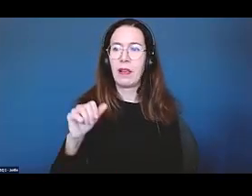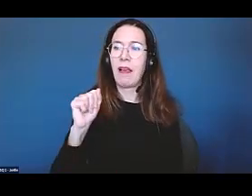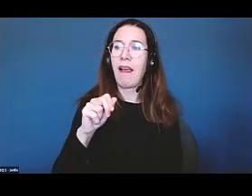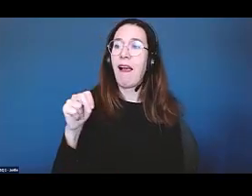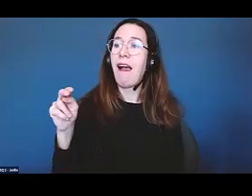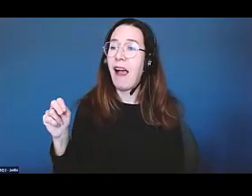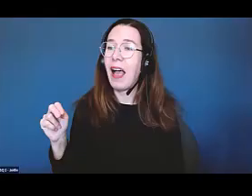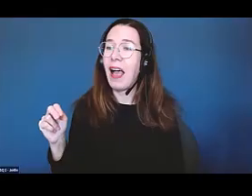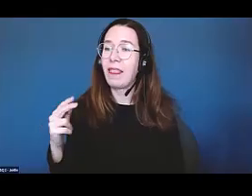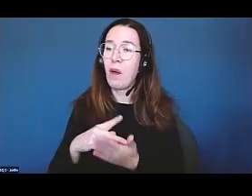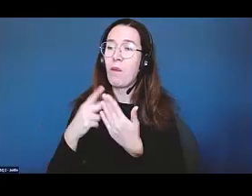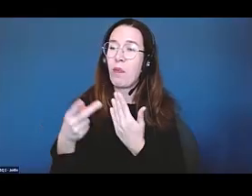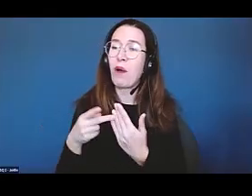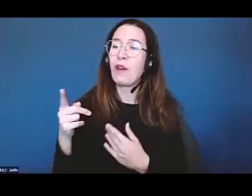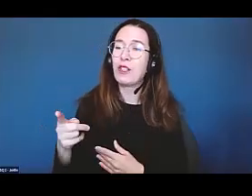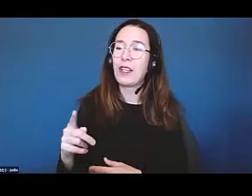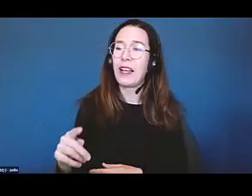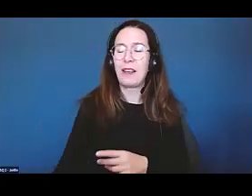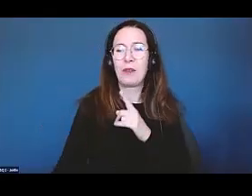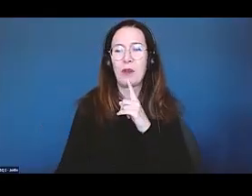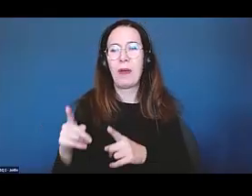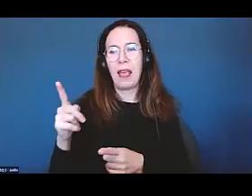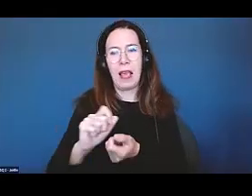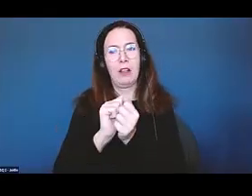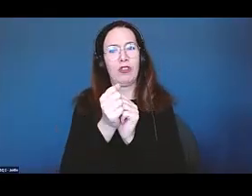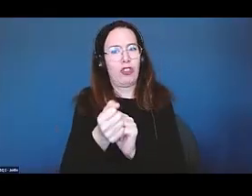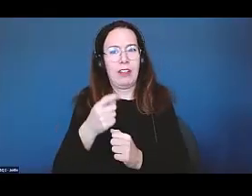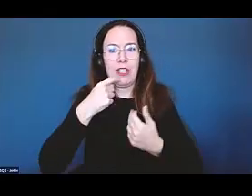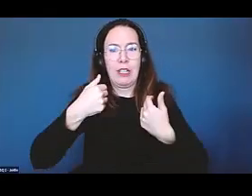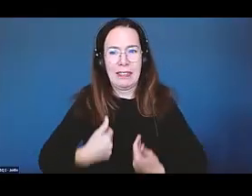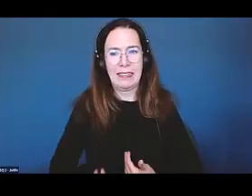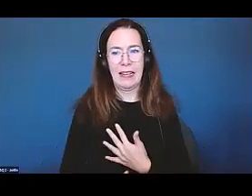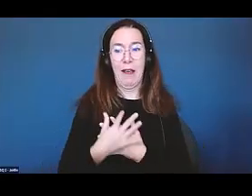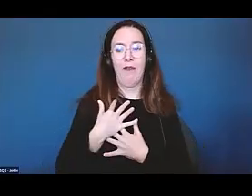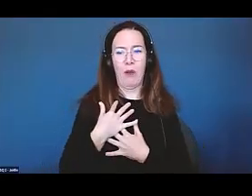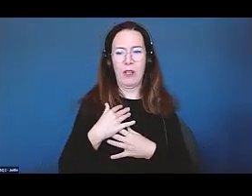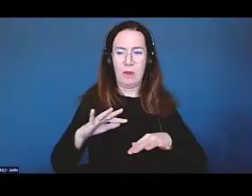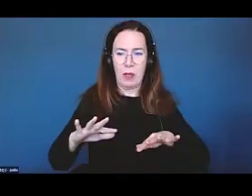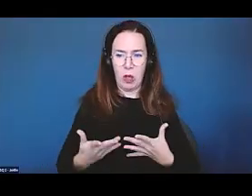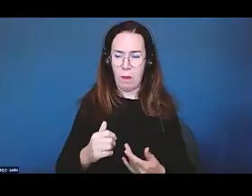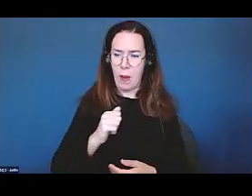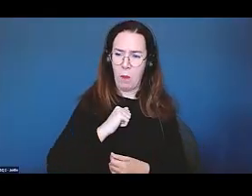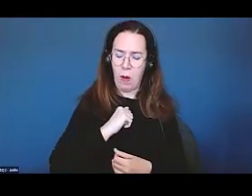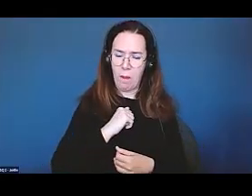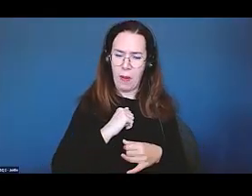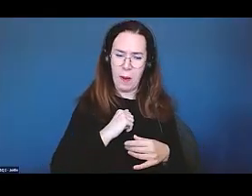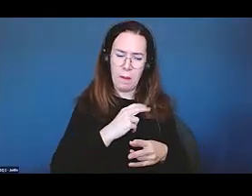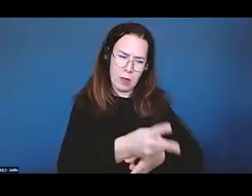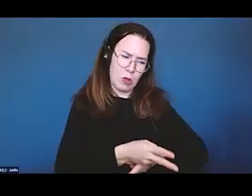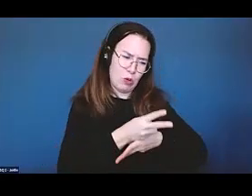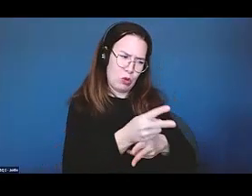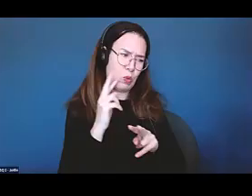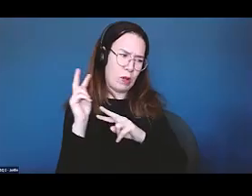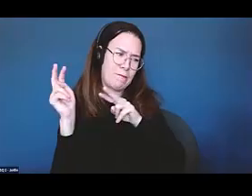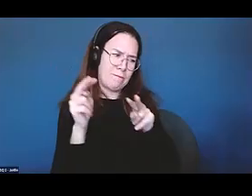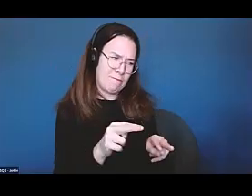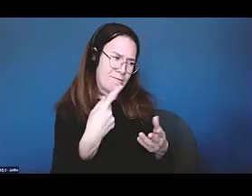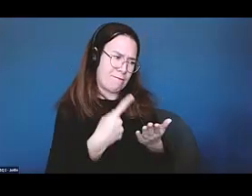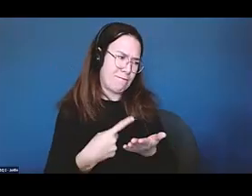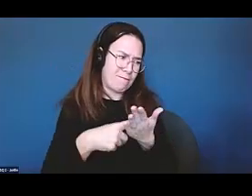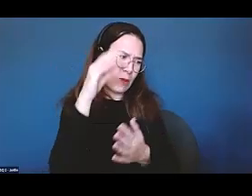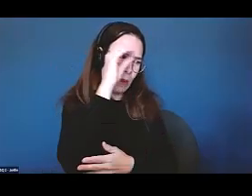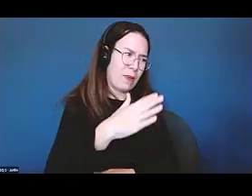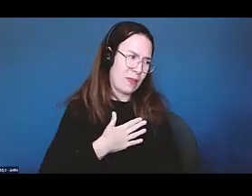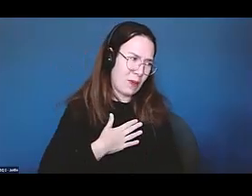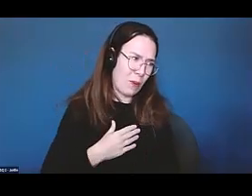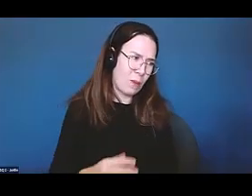Anne a été sans doute l'une des personnes qui a vraiment changé qui je suis et comment je perçois les soins et